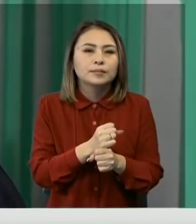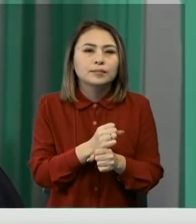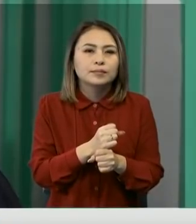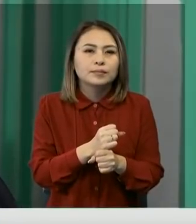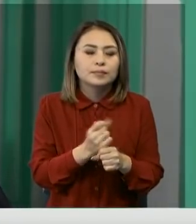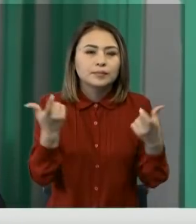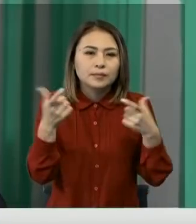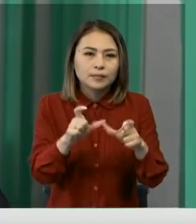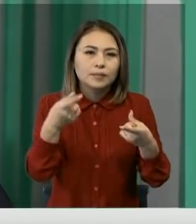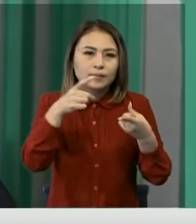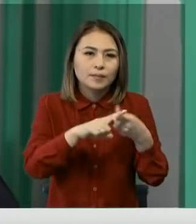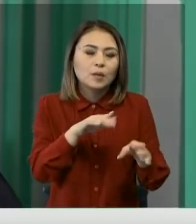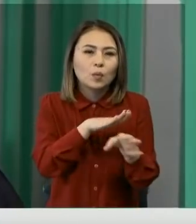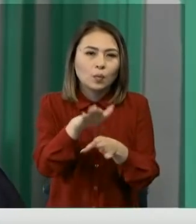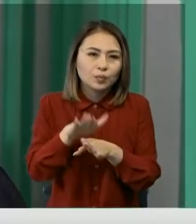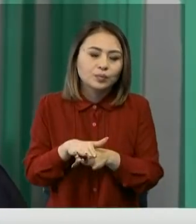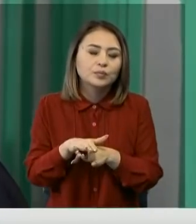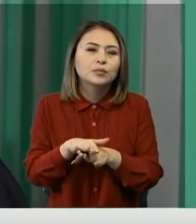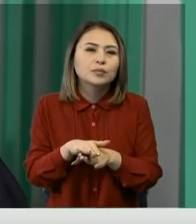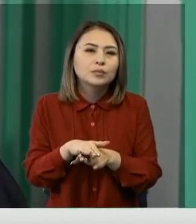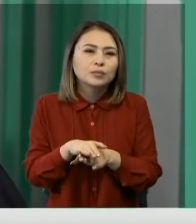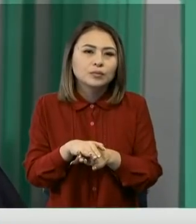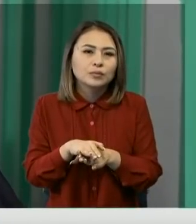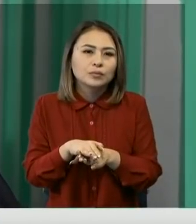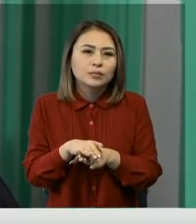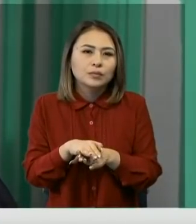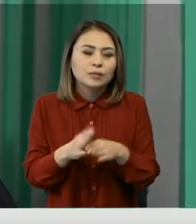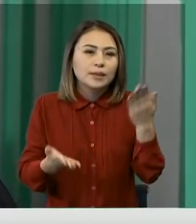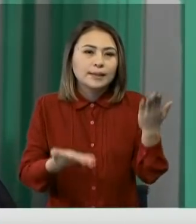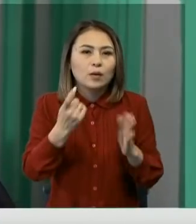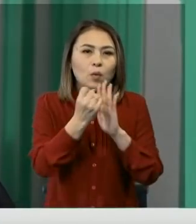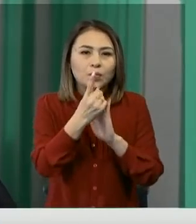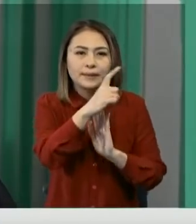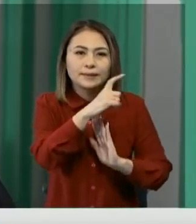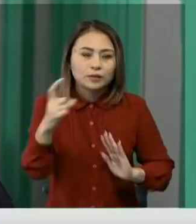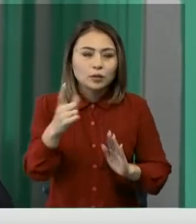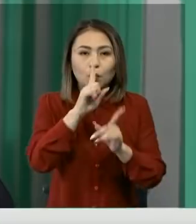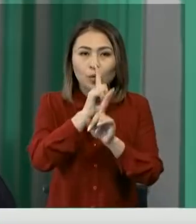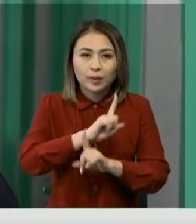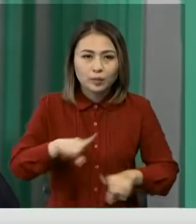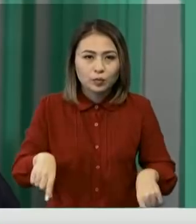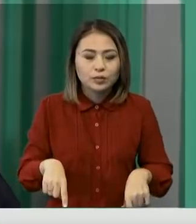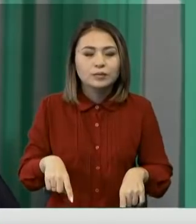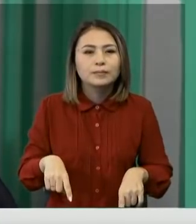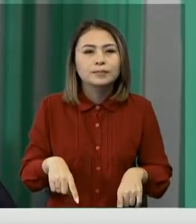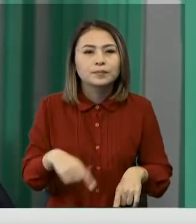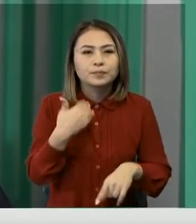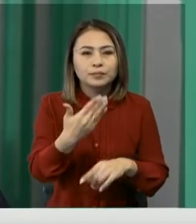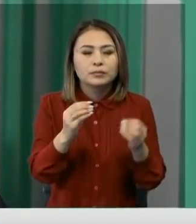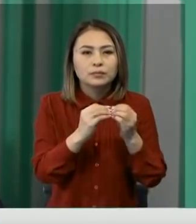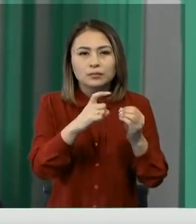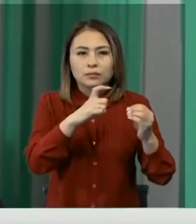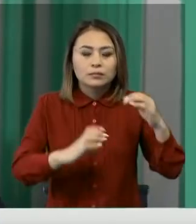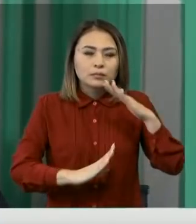осы шектеуге қатысты қосымша қарастыруын, яғни шектеу егер 11 этаждан болмайтын болса, сол 10